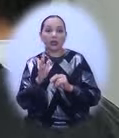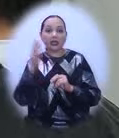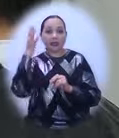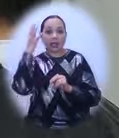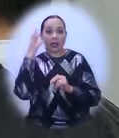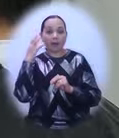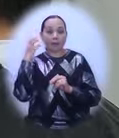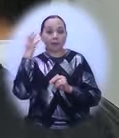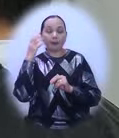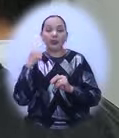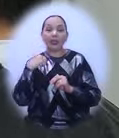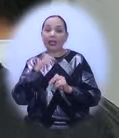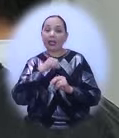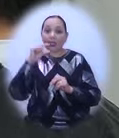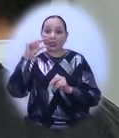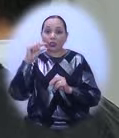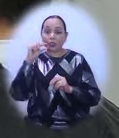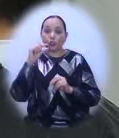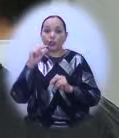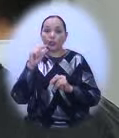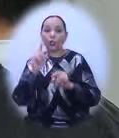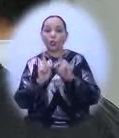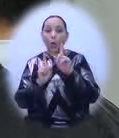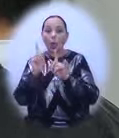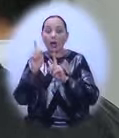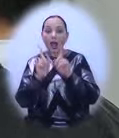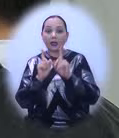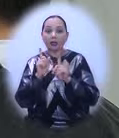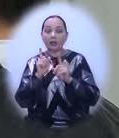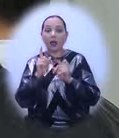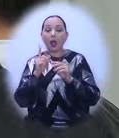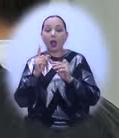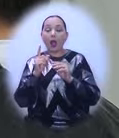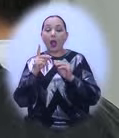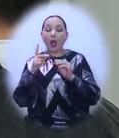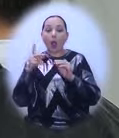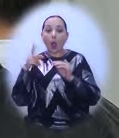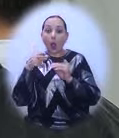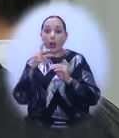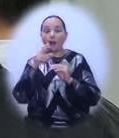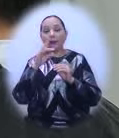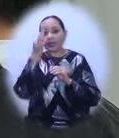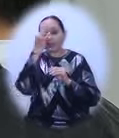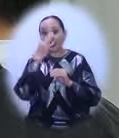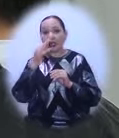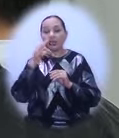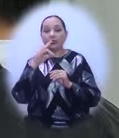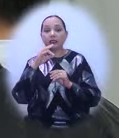tarab eng kichik tolalarga, ya'ni kichkina tolalarga olib kelib va teks